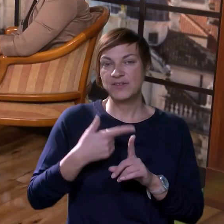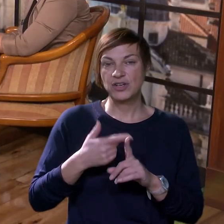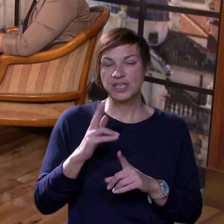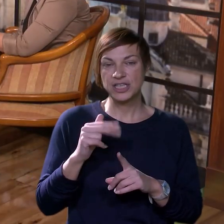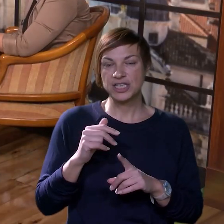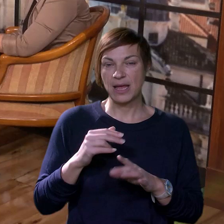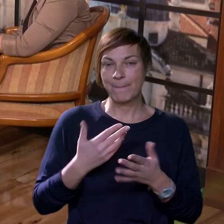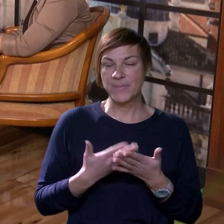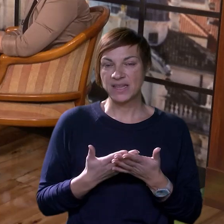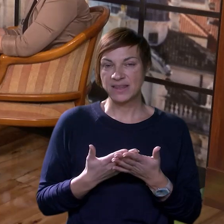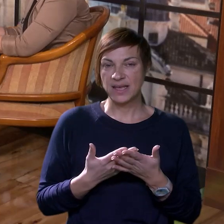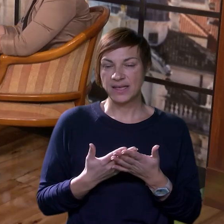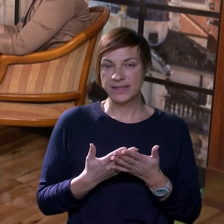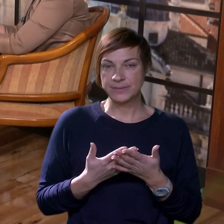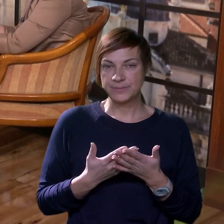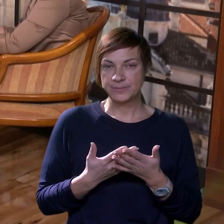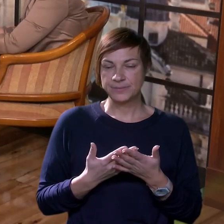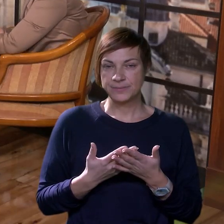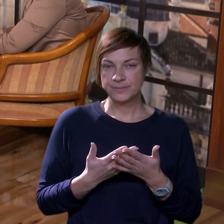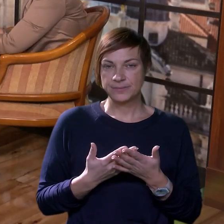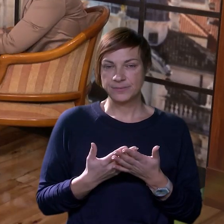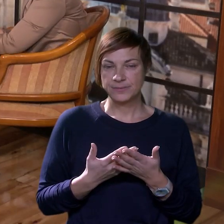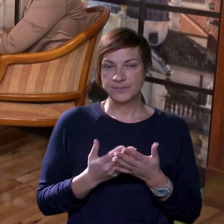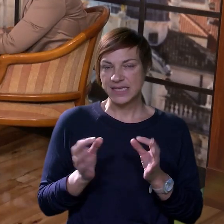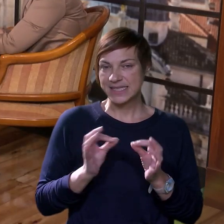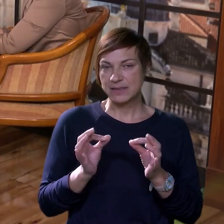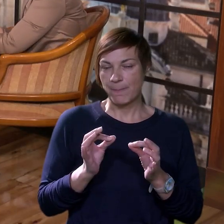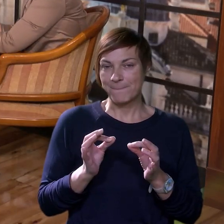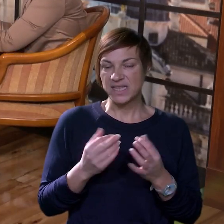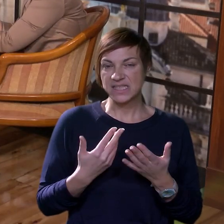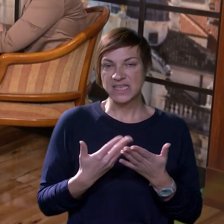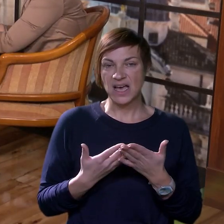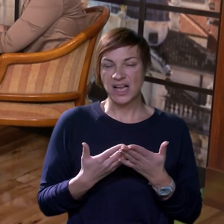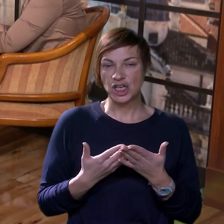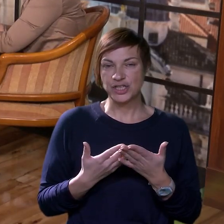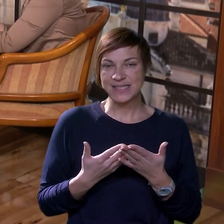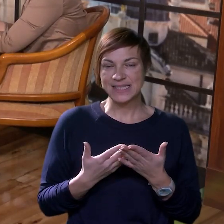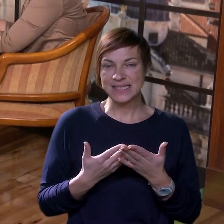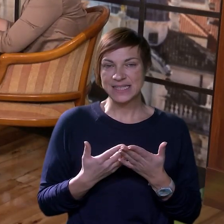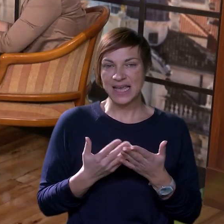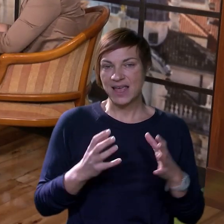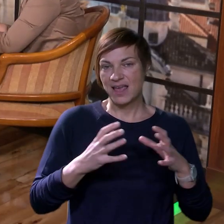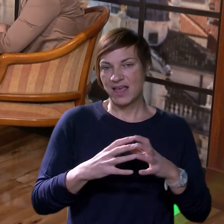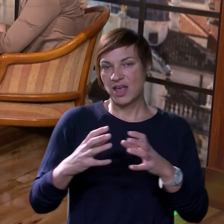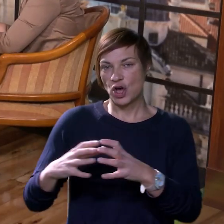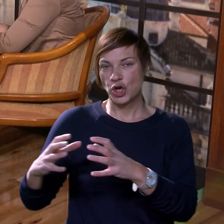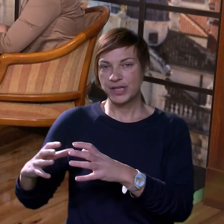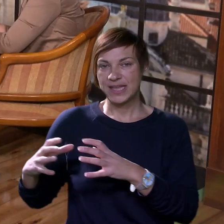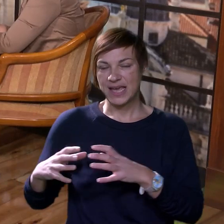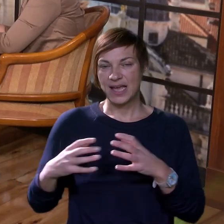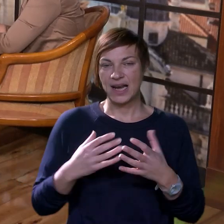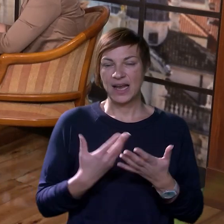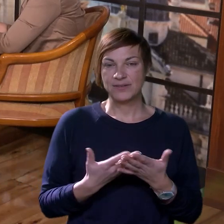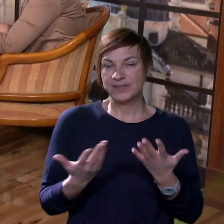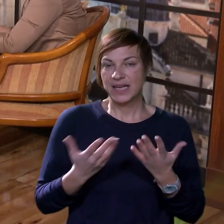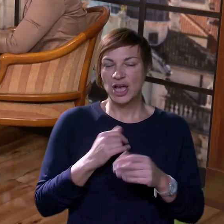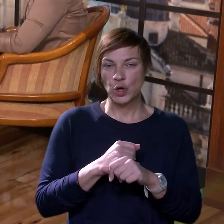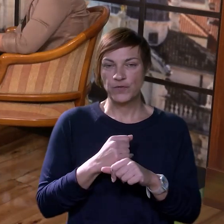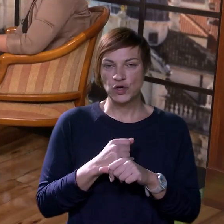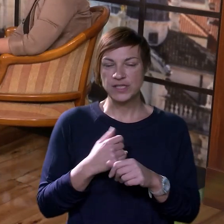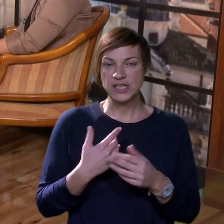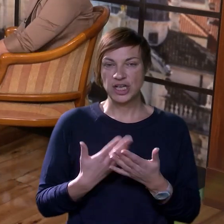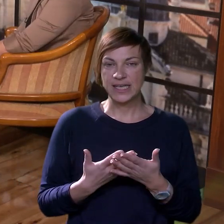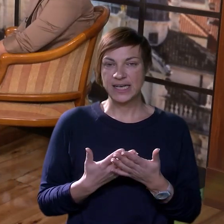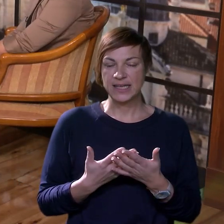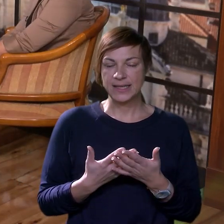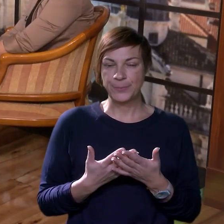križa imate više nekih, ajmo reći, specijalnosti ili nekih odjela. Kako